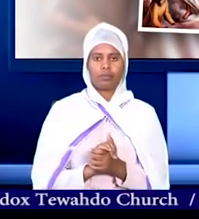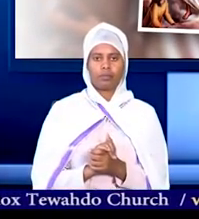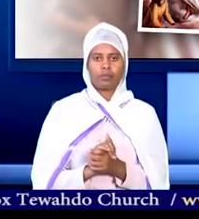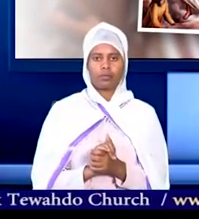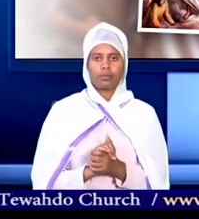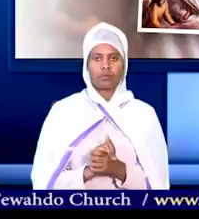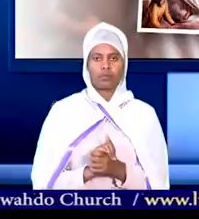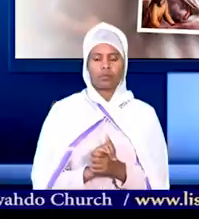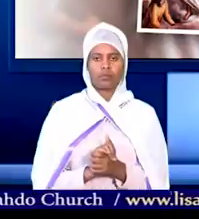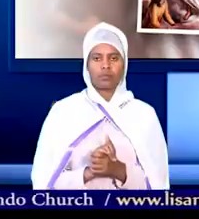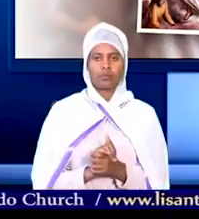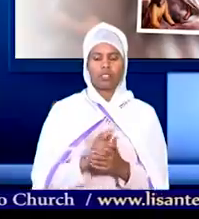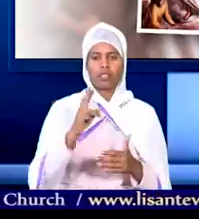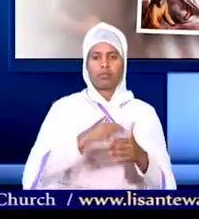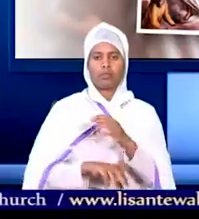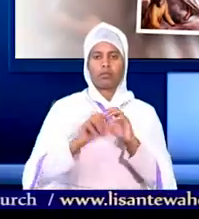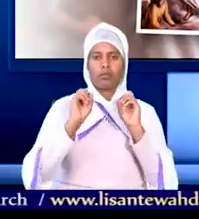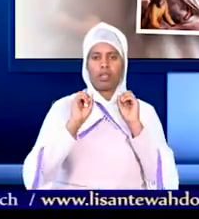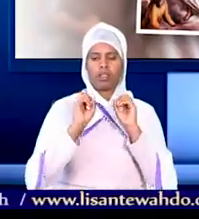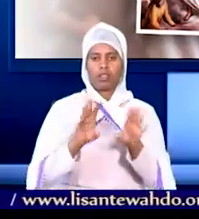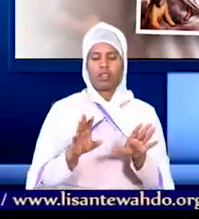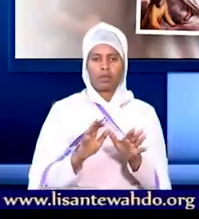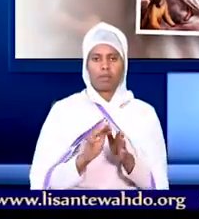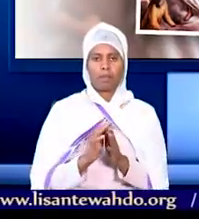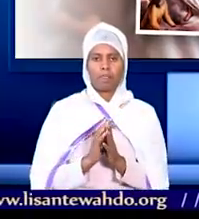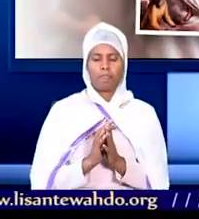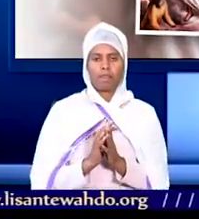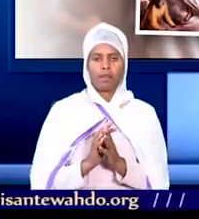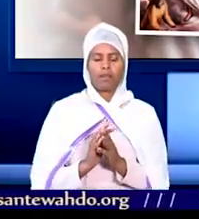ኢና ማለት እዩ። ኣብ መላእክት